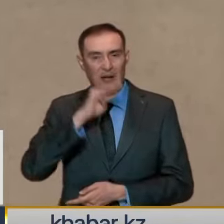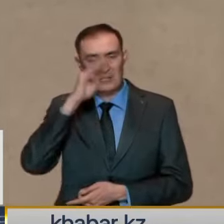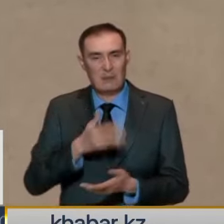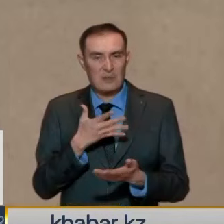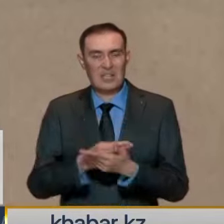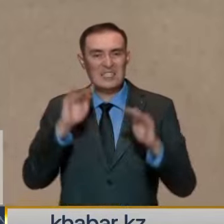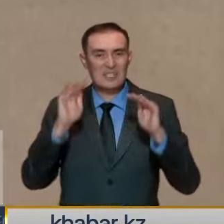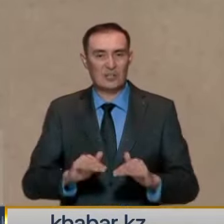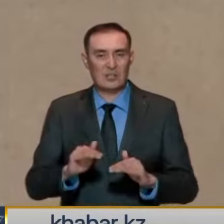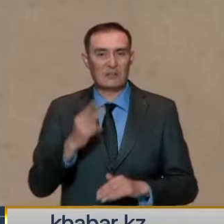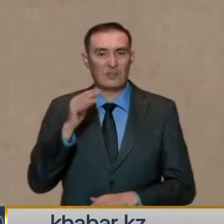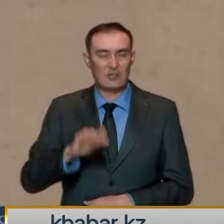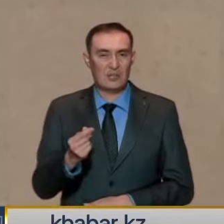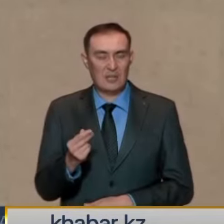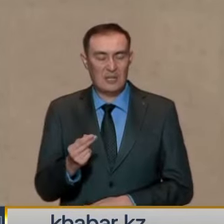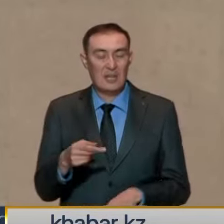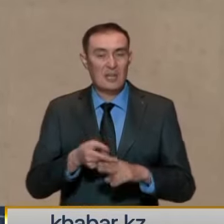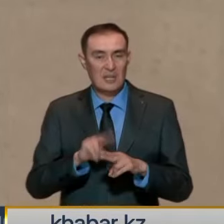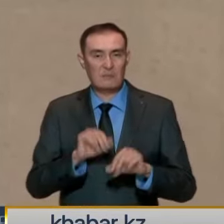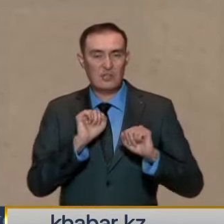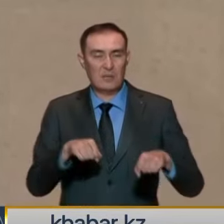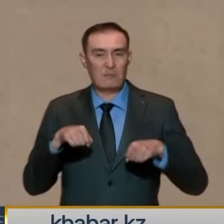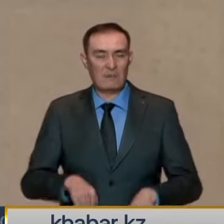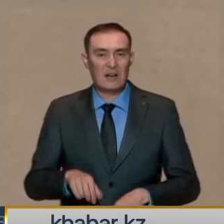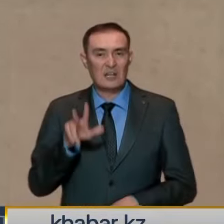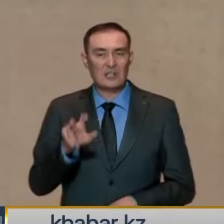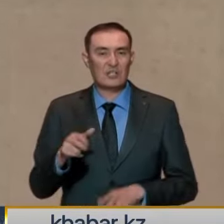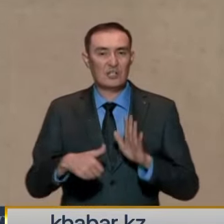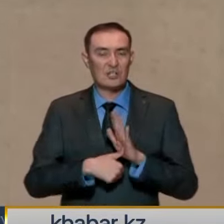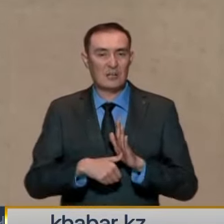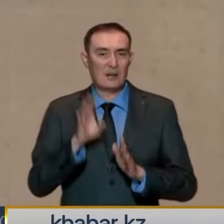родительской платы снижен на 2000 тенге, тем самым защищены права 306 родителей.